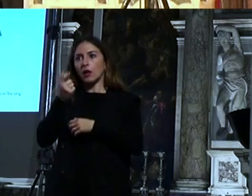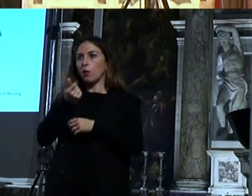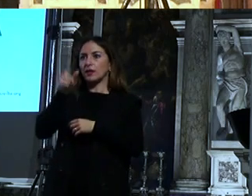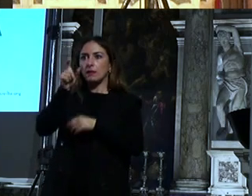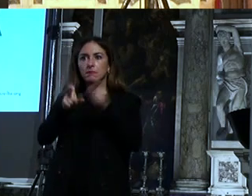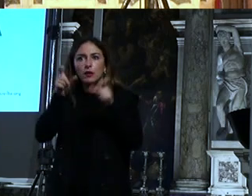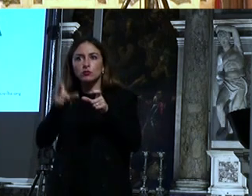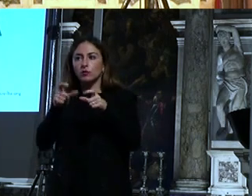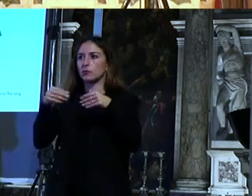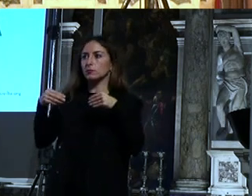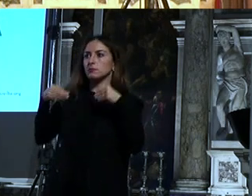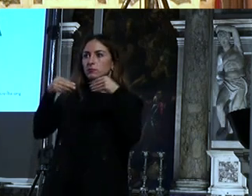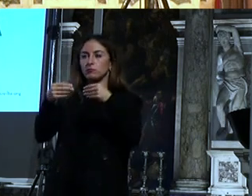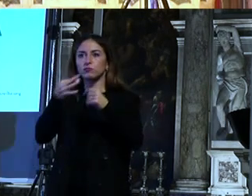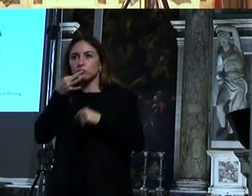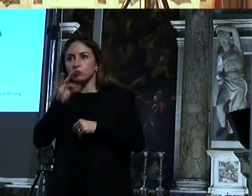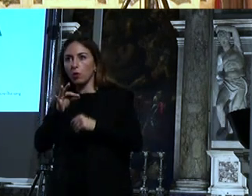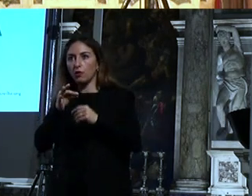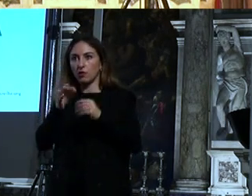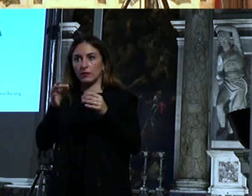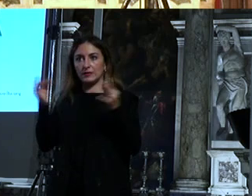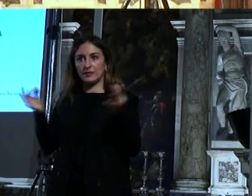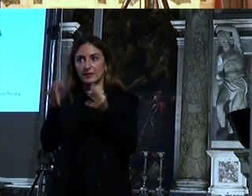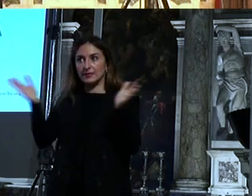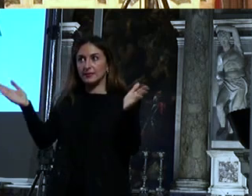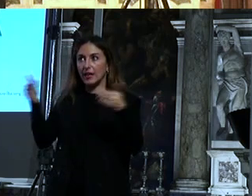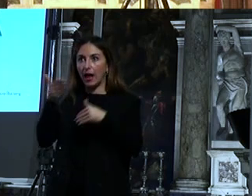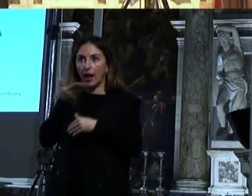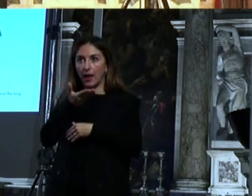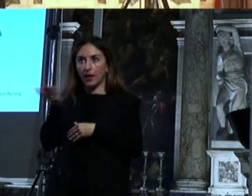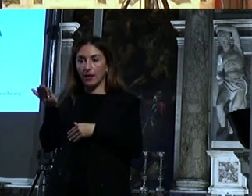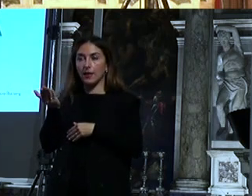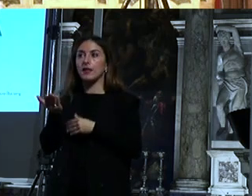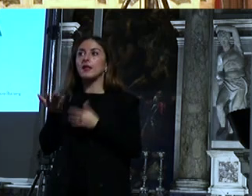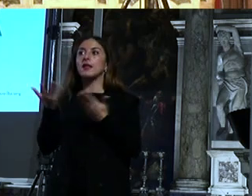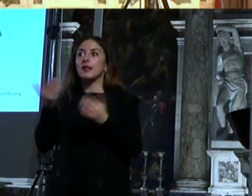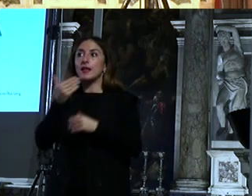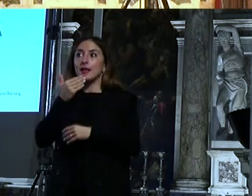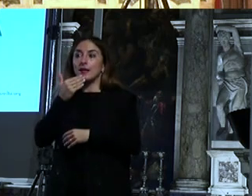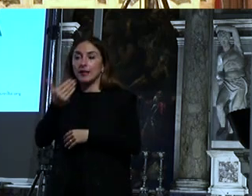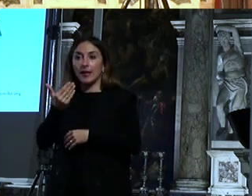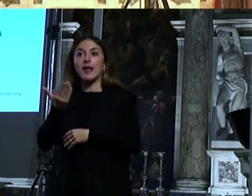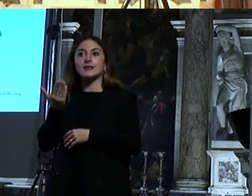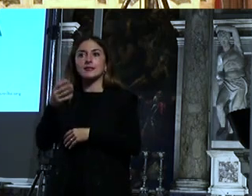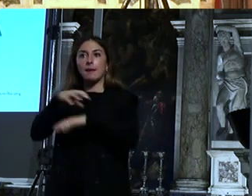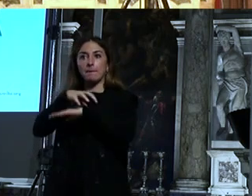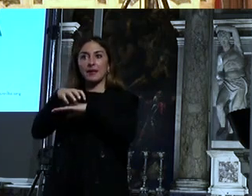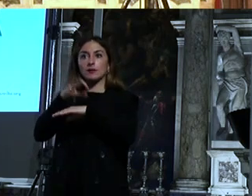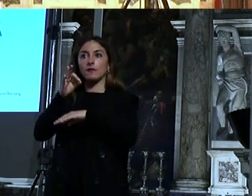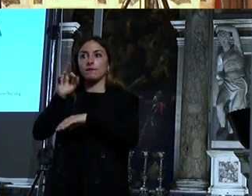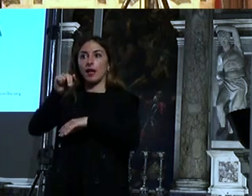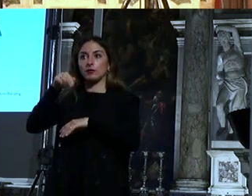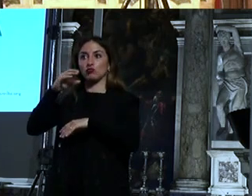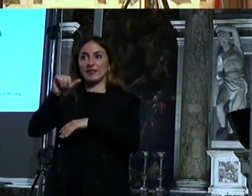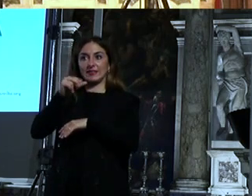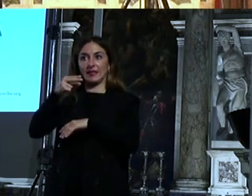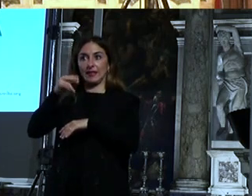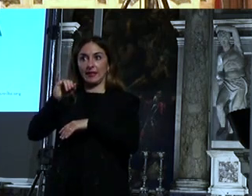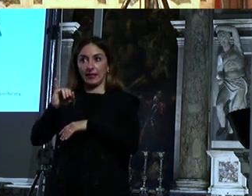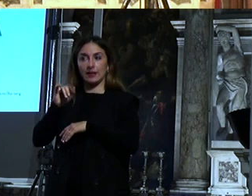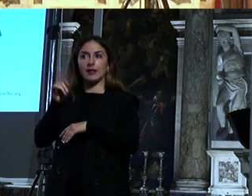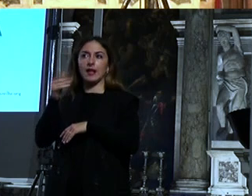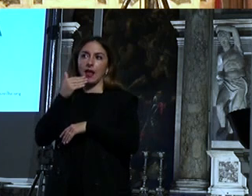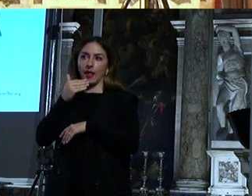essere presenti in una sala e grazie all'intervento del ministro Franceschini, lo sappiamo,